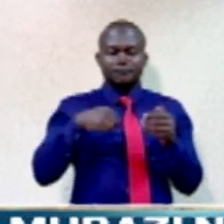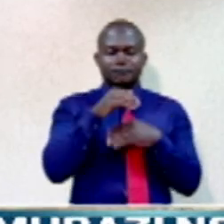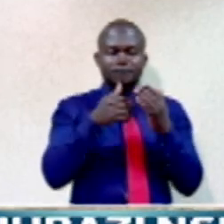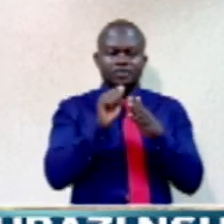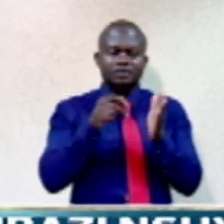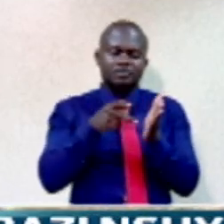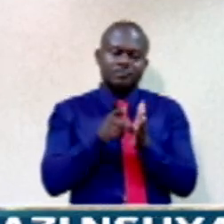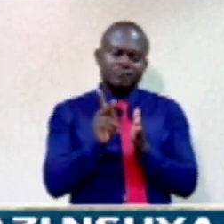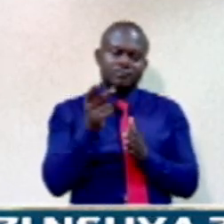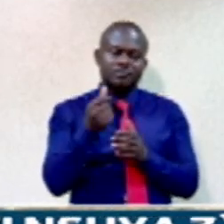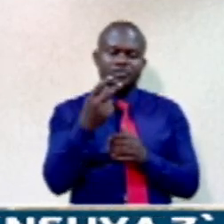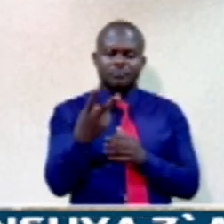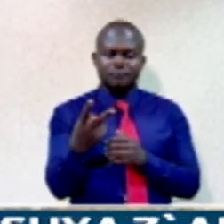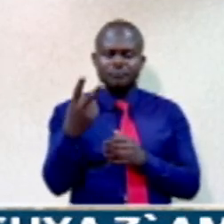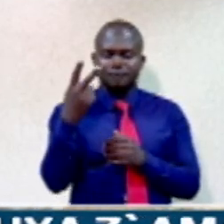twabashijwe kwishyurwa